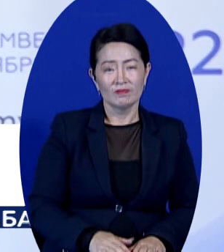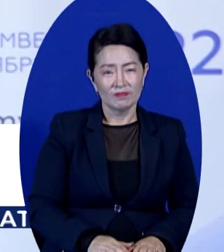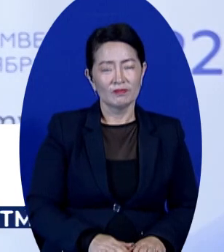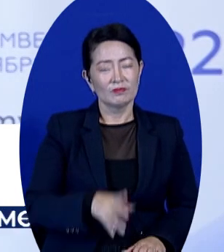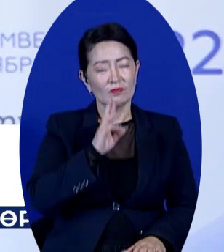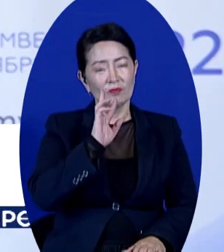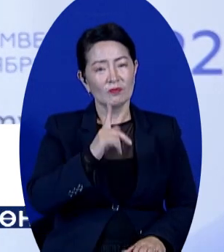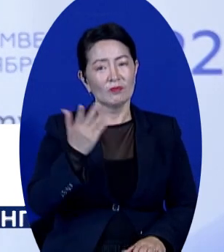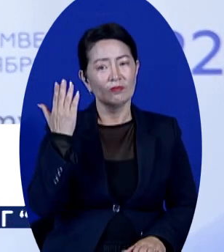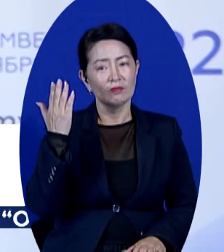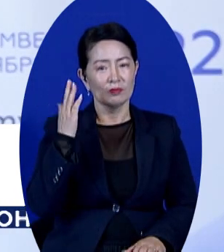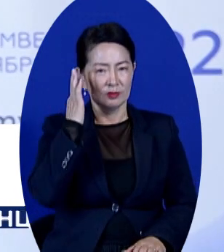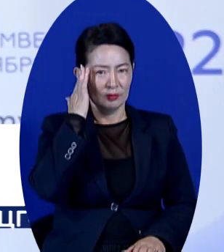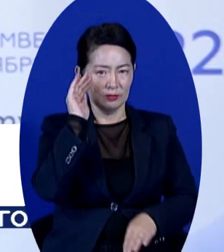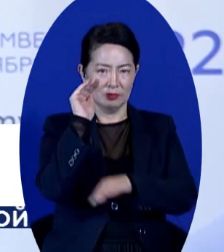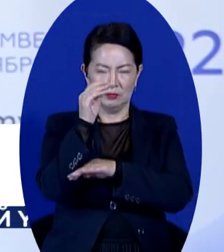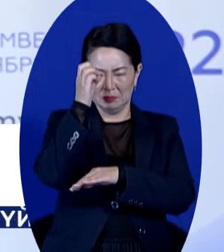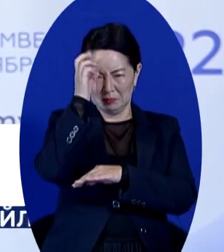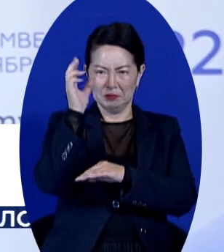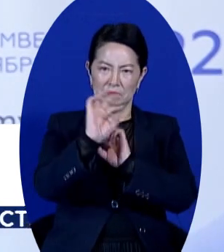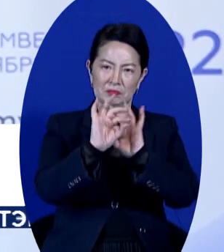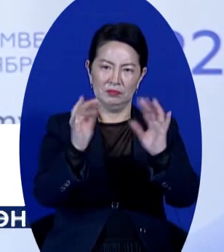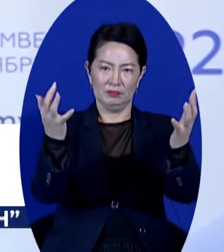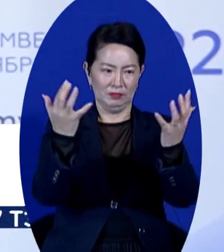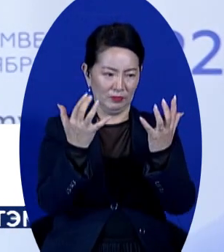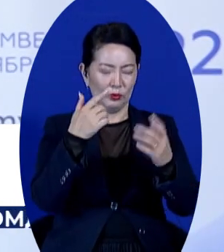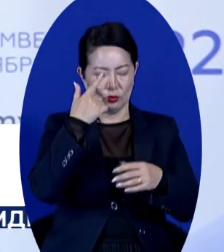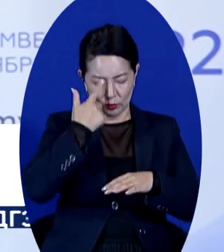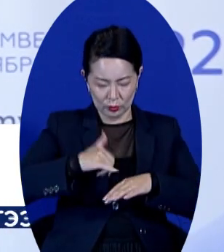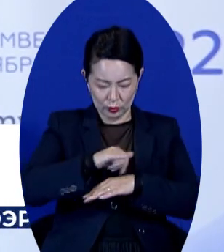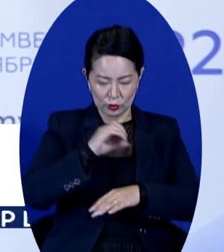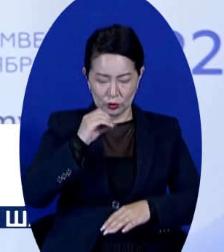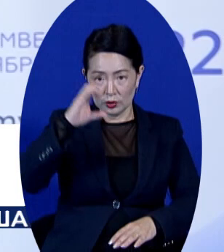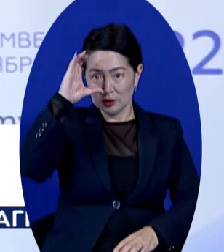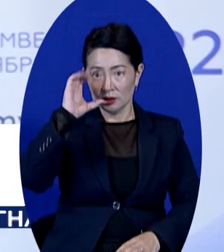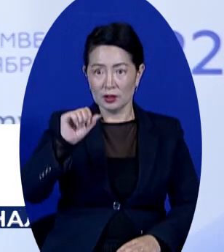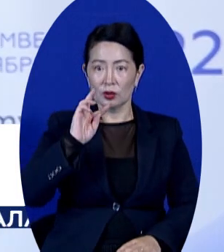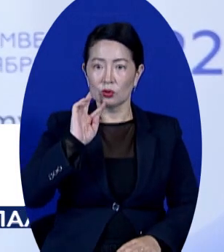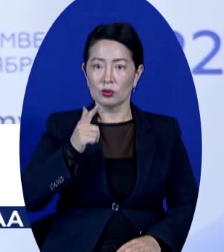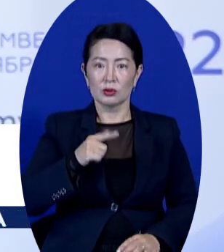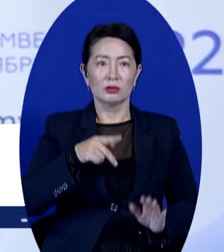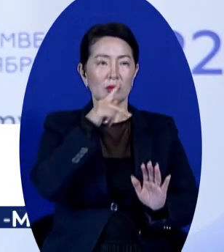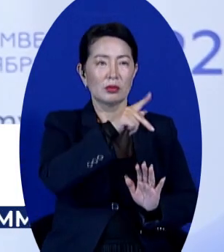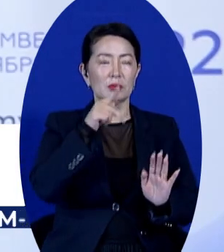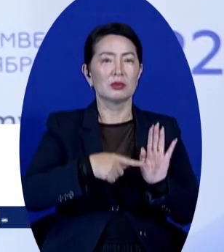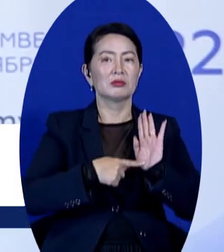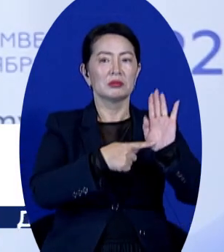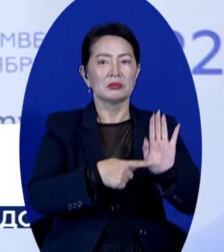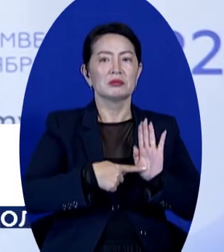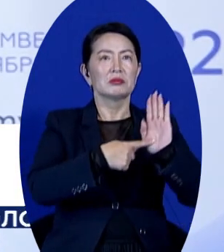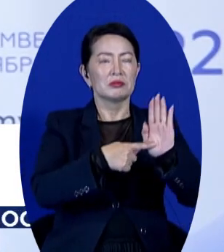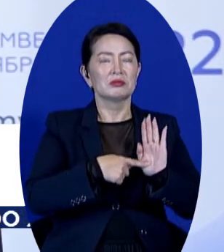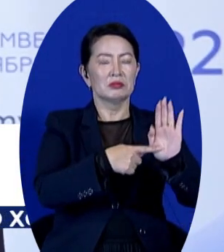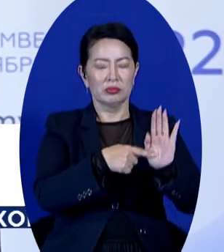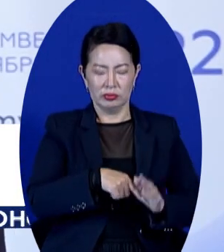үг хэлж байгаа гадаадын төр засгийн тэргүүнүүд дотор Монгол улсын ерөнхий сайдын хэлсэн үгэнд бид слайд дагалдуулж үзүүлж Монголын эдийн засгийн